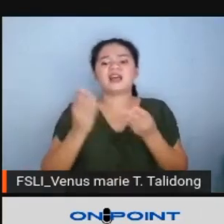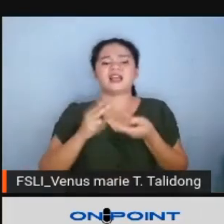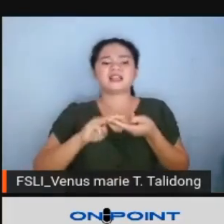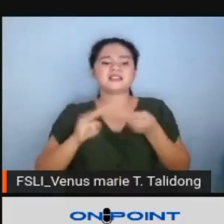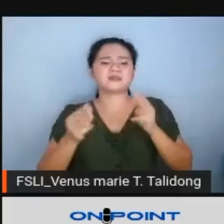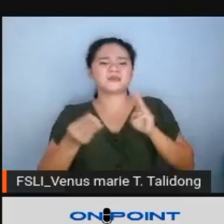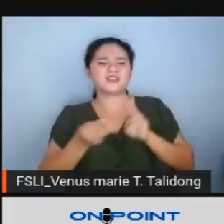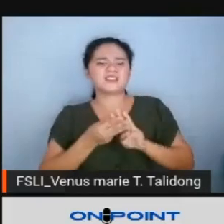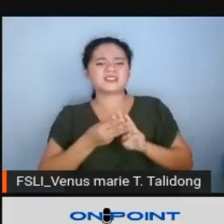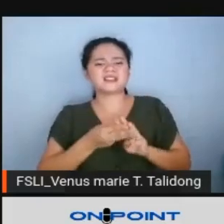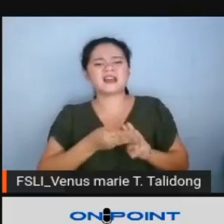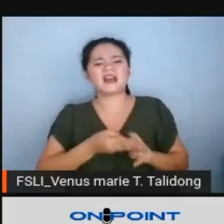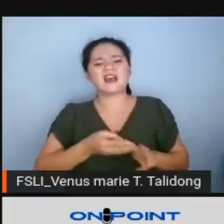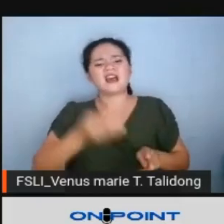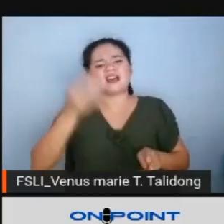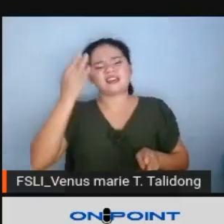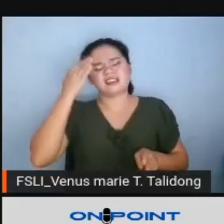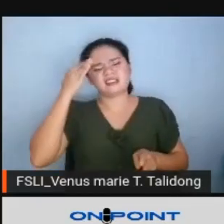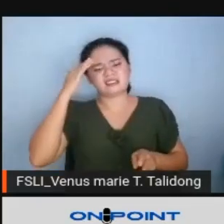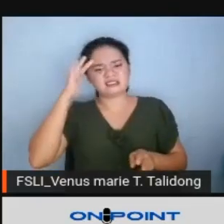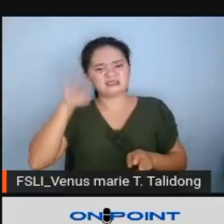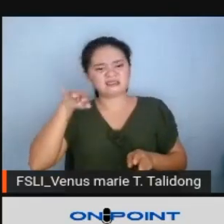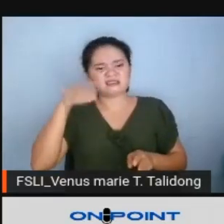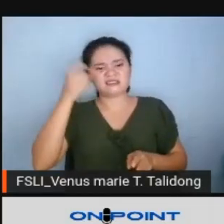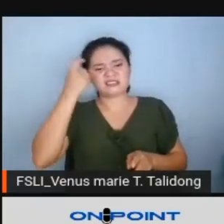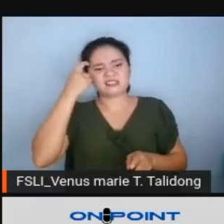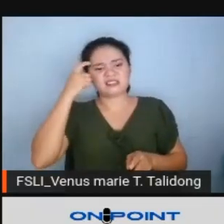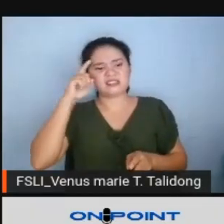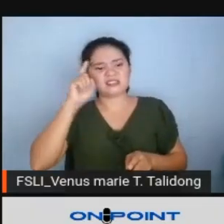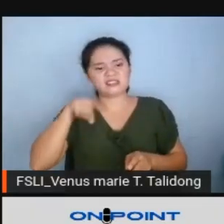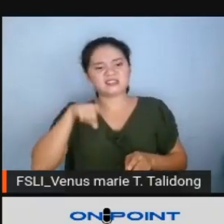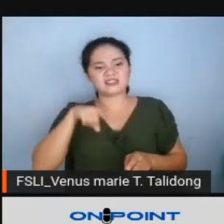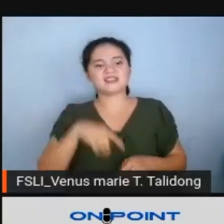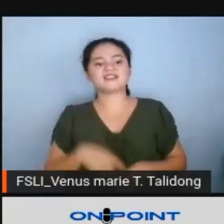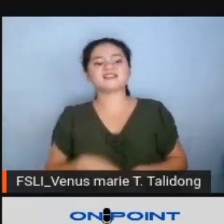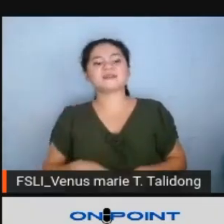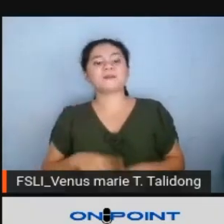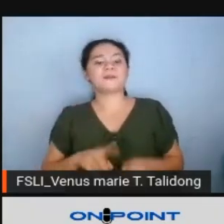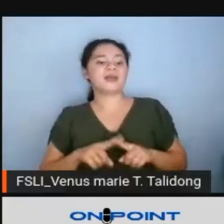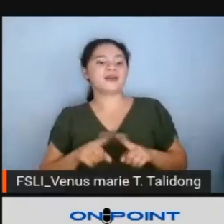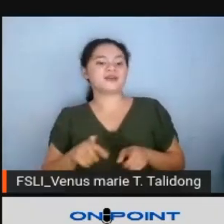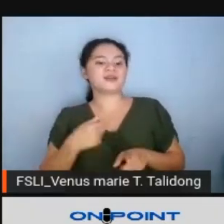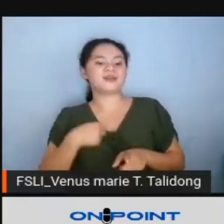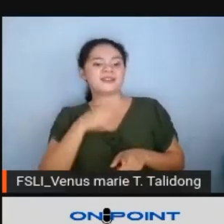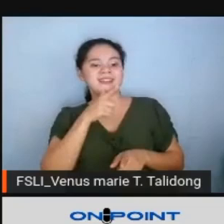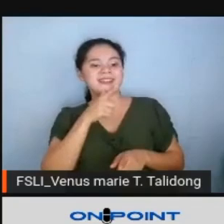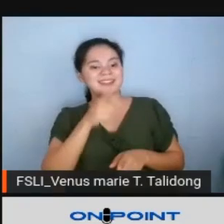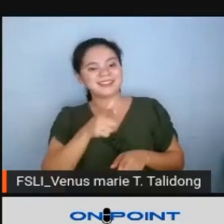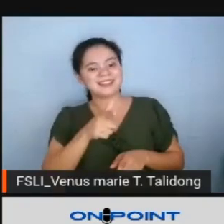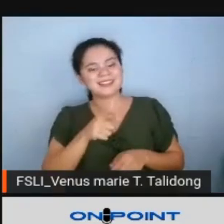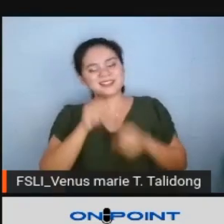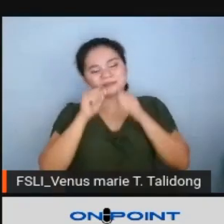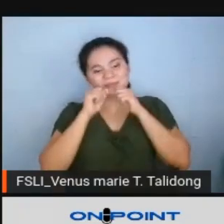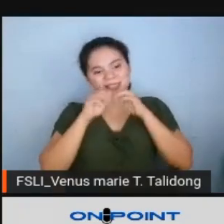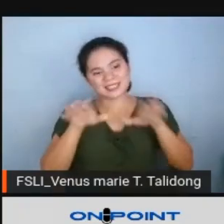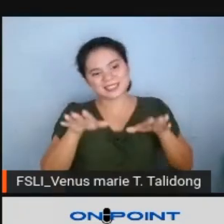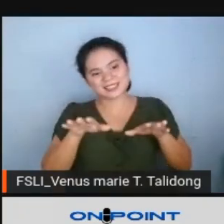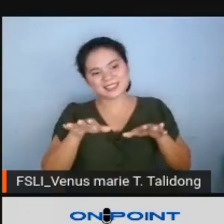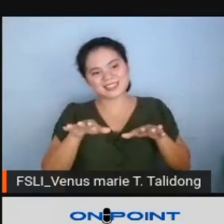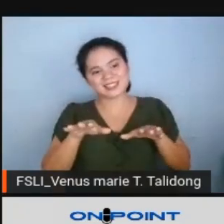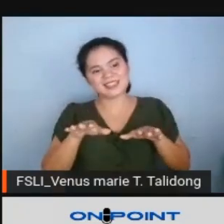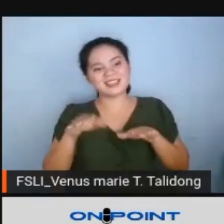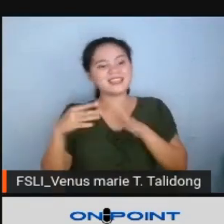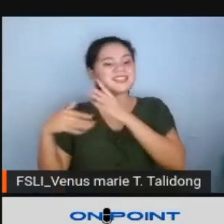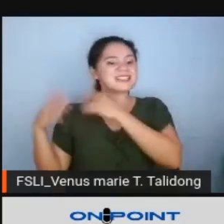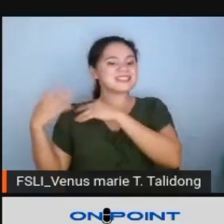No? But, again, I was very lucky. I was very blessed, siguro. Doon pa din, no? I would attribute